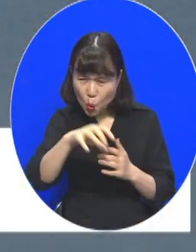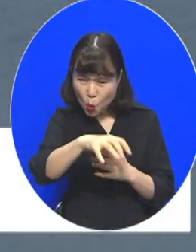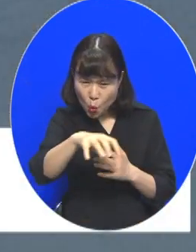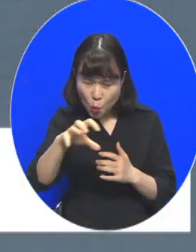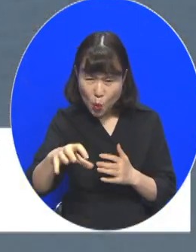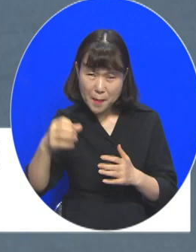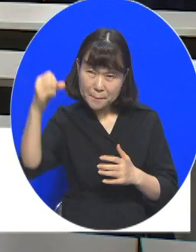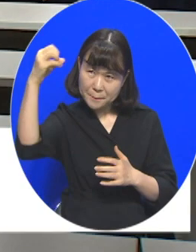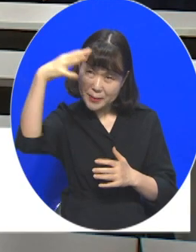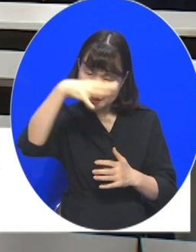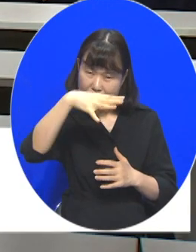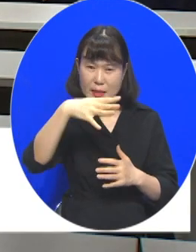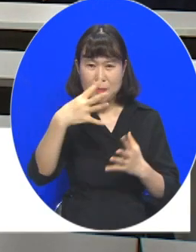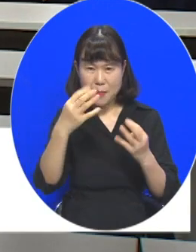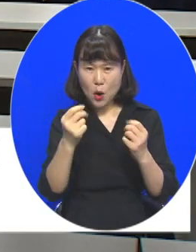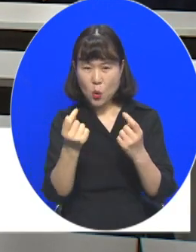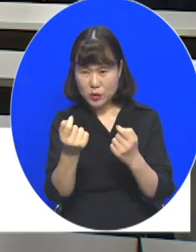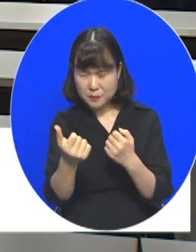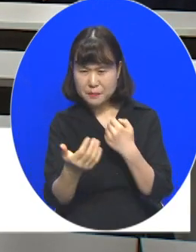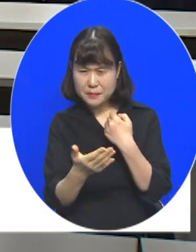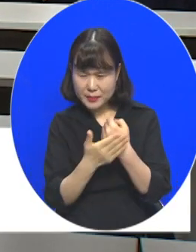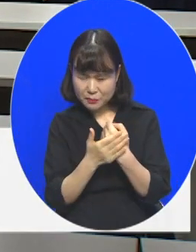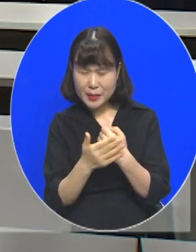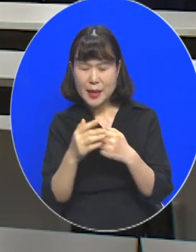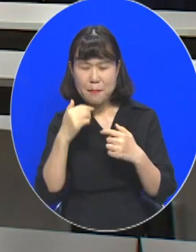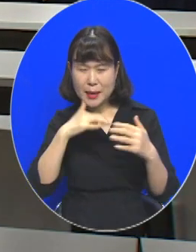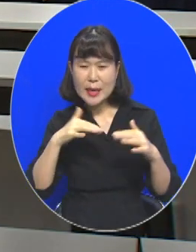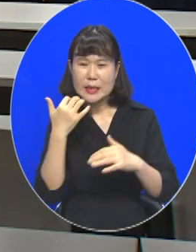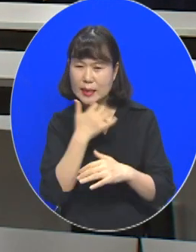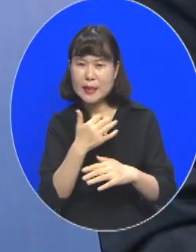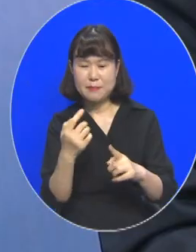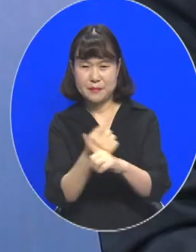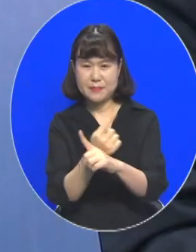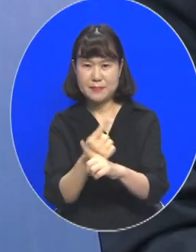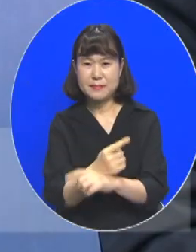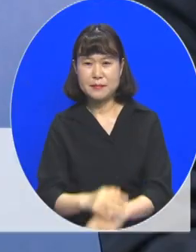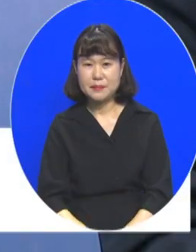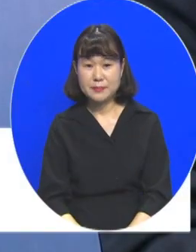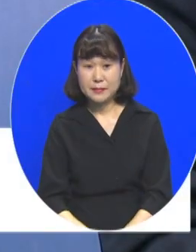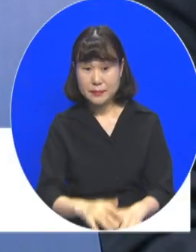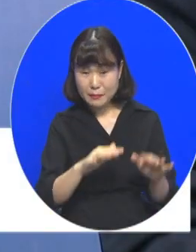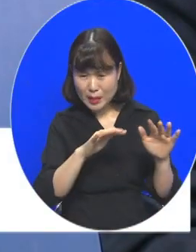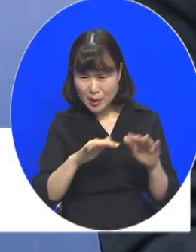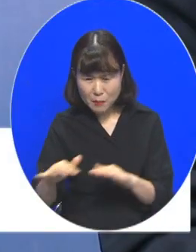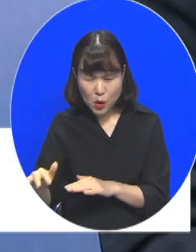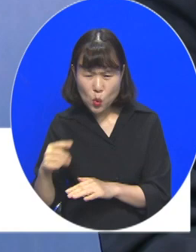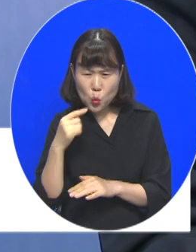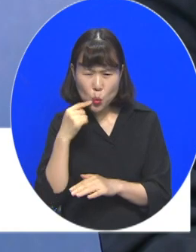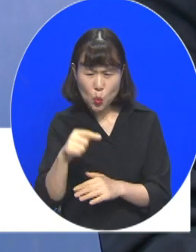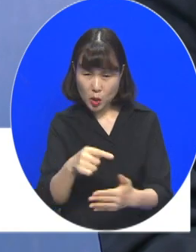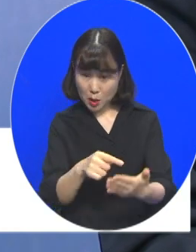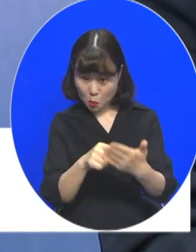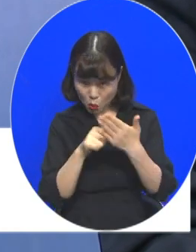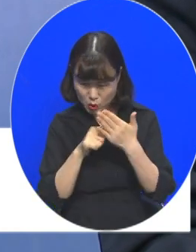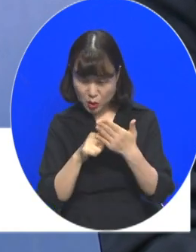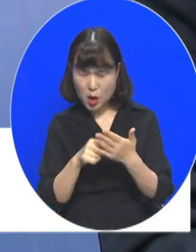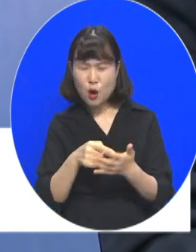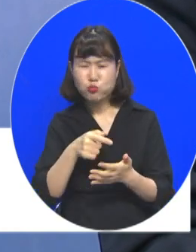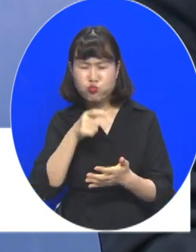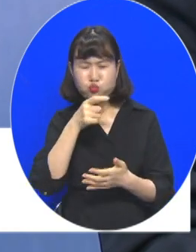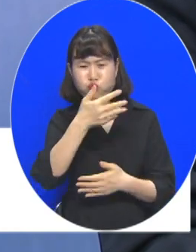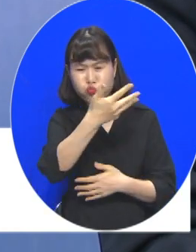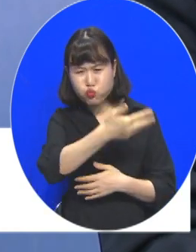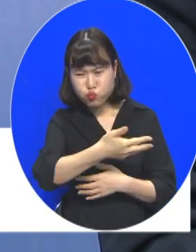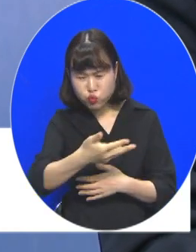저금에 따라 바다의 색깔이 달라져 보이는 것이라고 덧붙였습니다 해변이 노랗게 보이는 것은 조수의